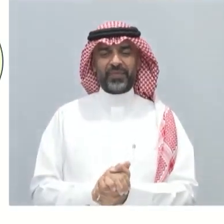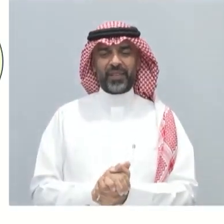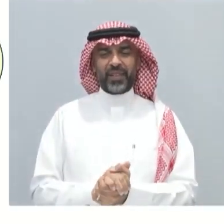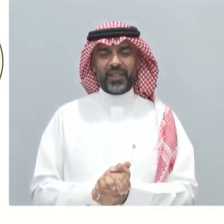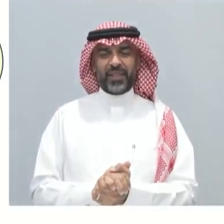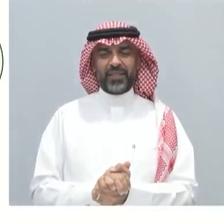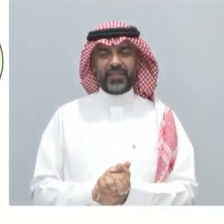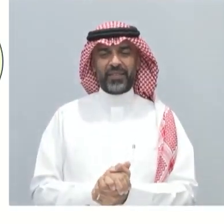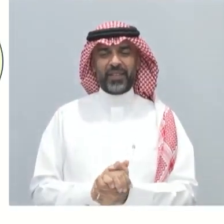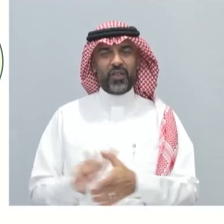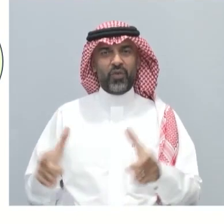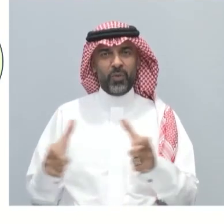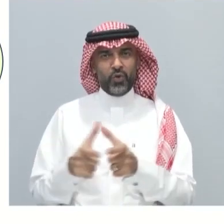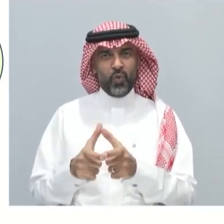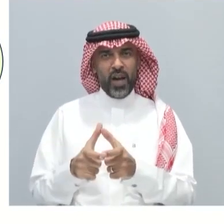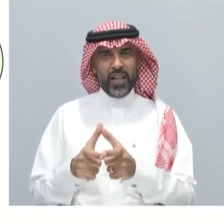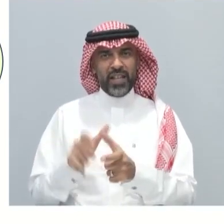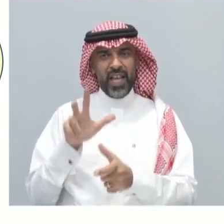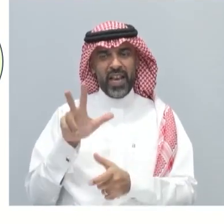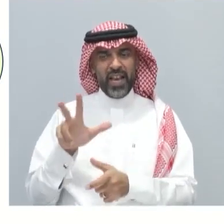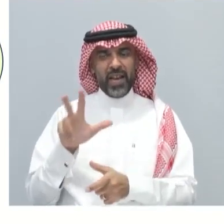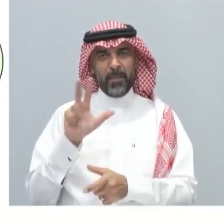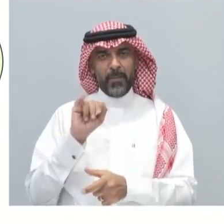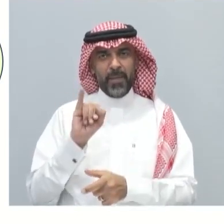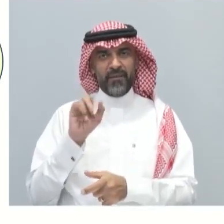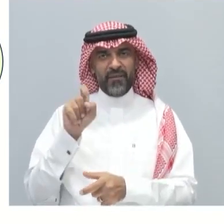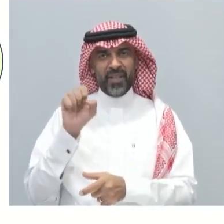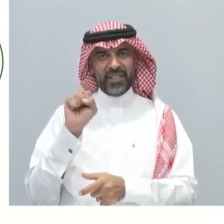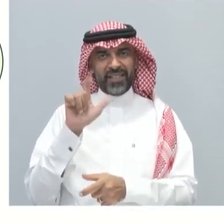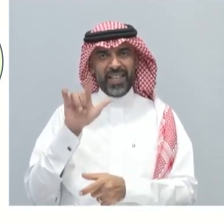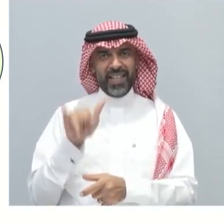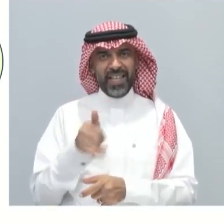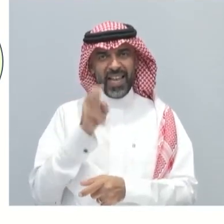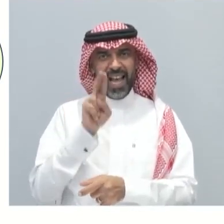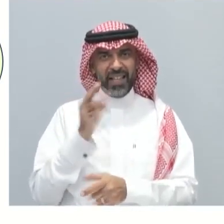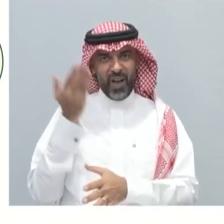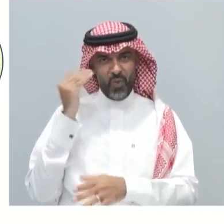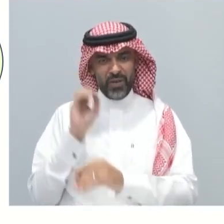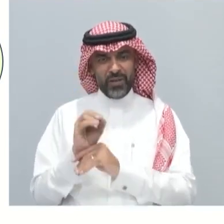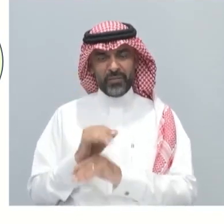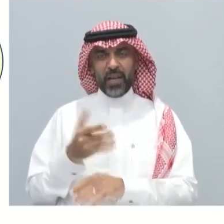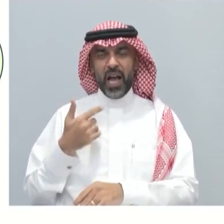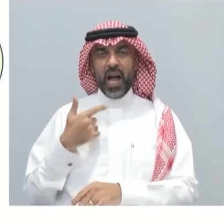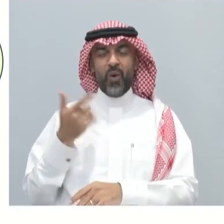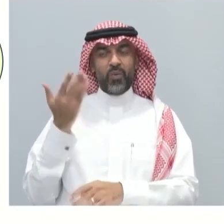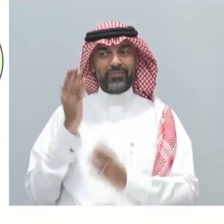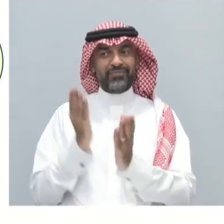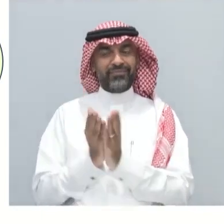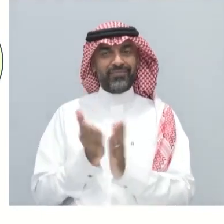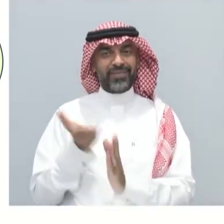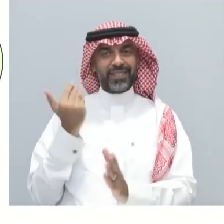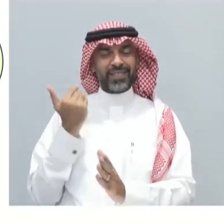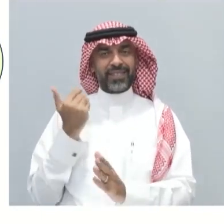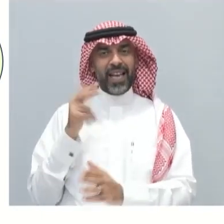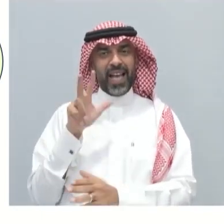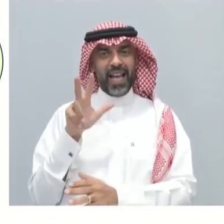اكبر هنا مجموعات المفصليات طبعا كما ذكرنا في الدرس الماضي